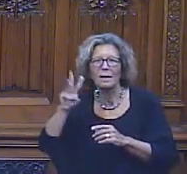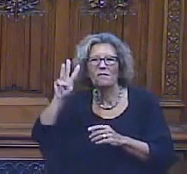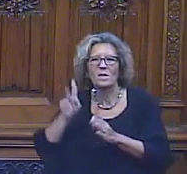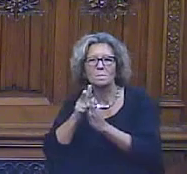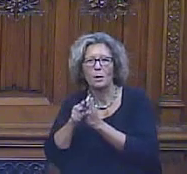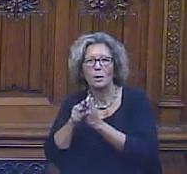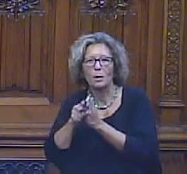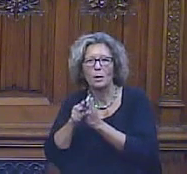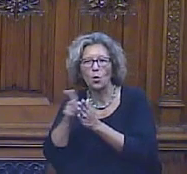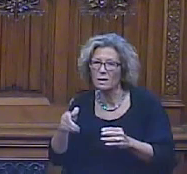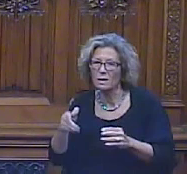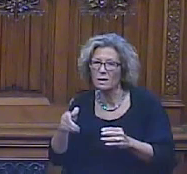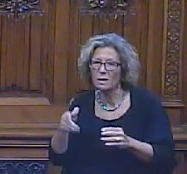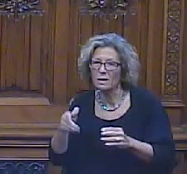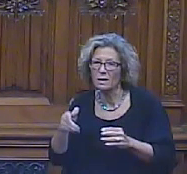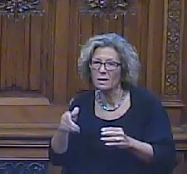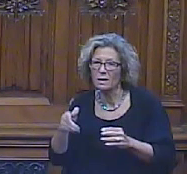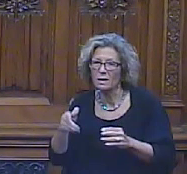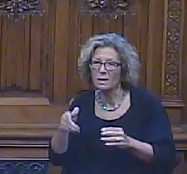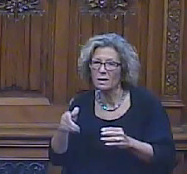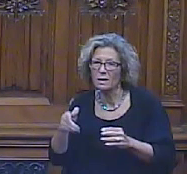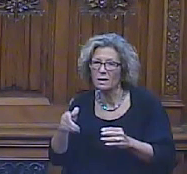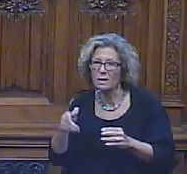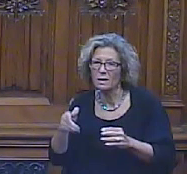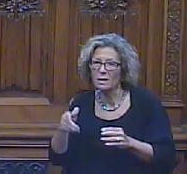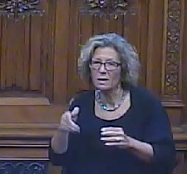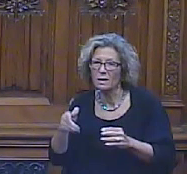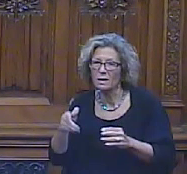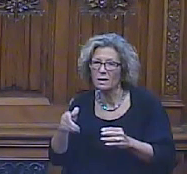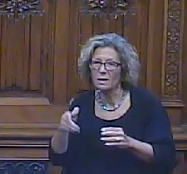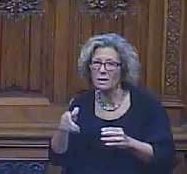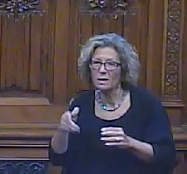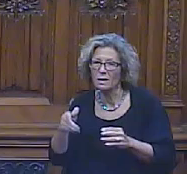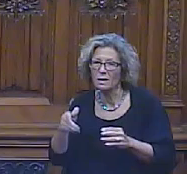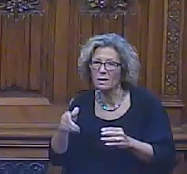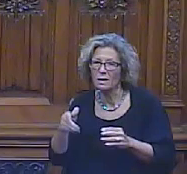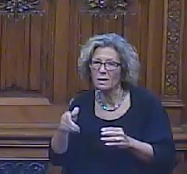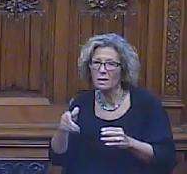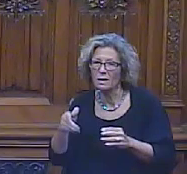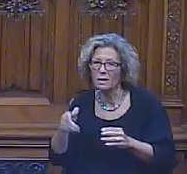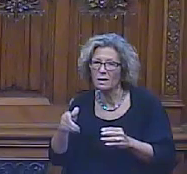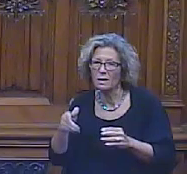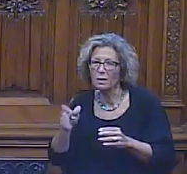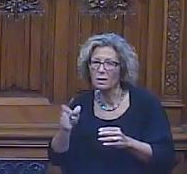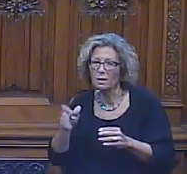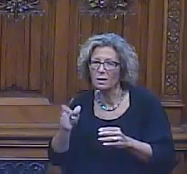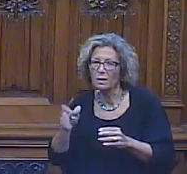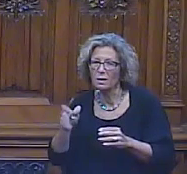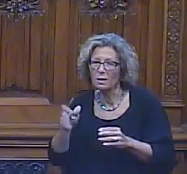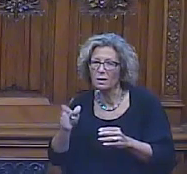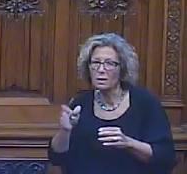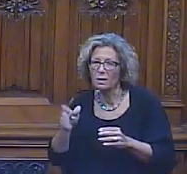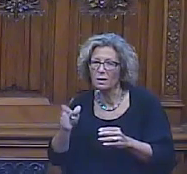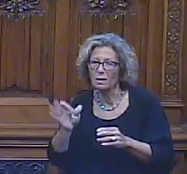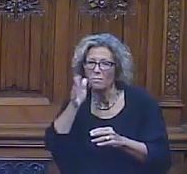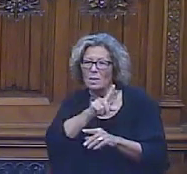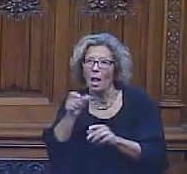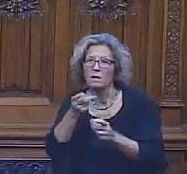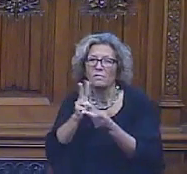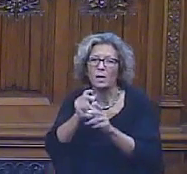den Sie da so verklärend darstellen. Nebenbei bemerkt, unsere Bahnhöfe, die sollten auch noch von Leuten rentiert. Es wird